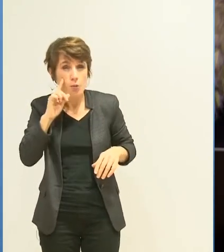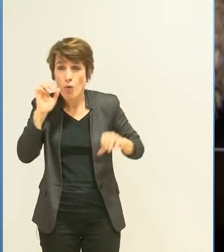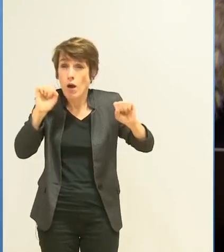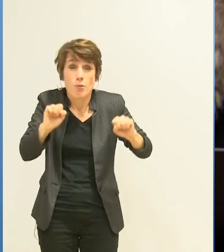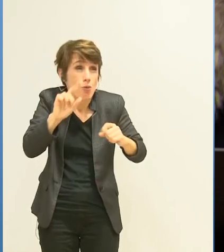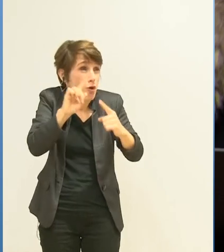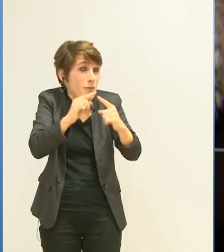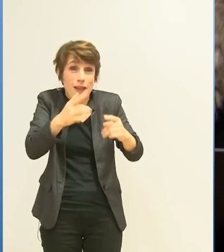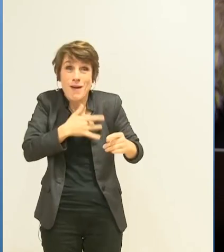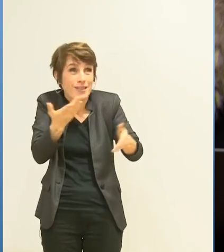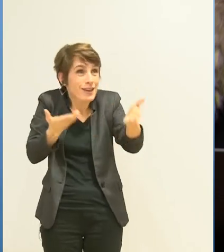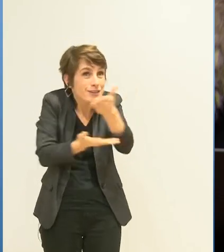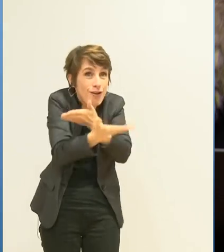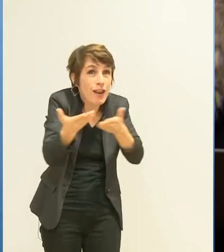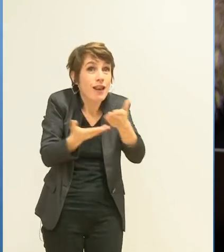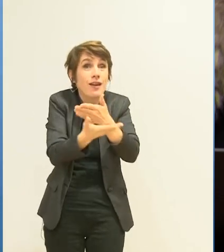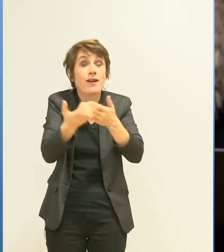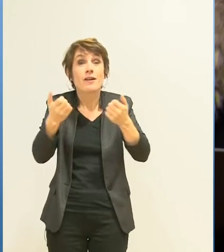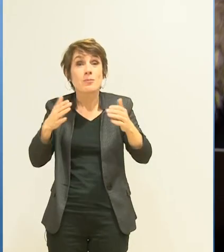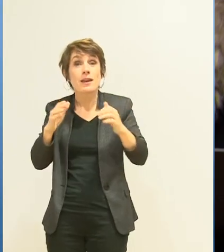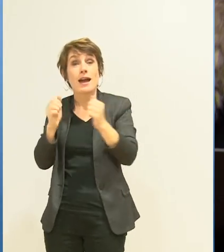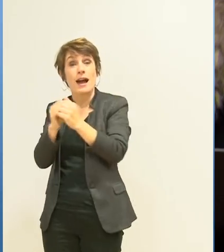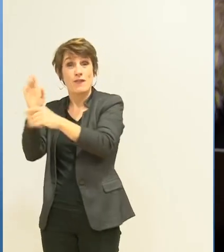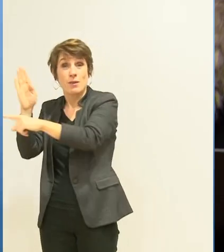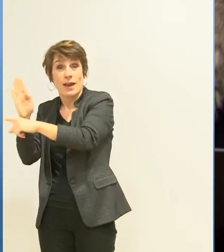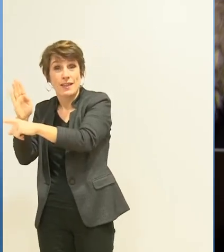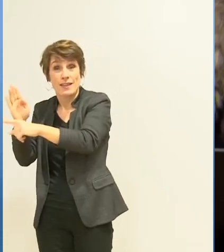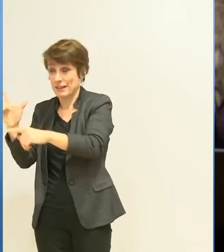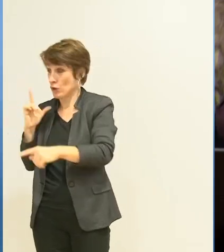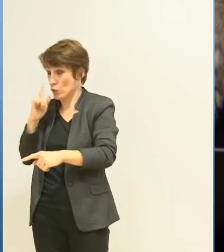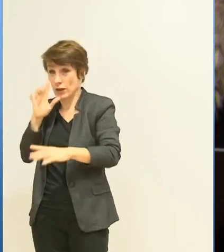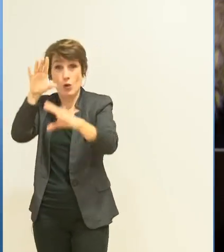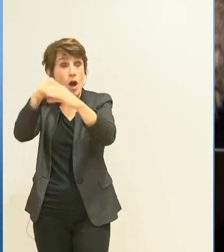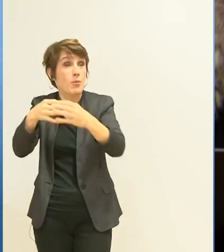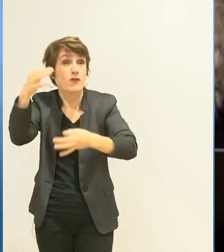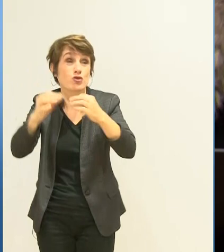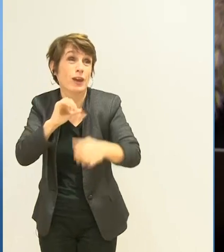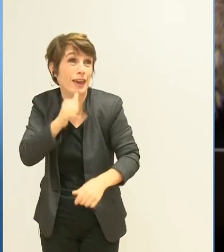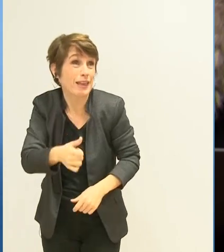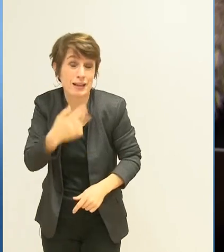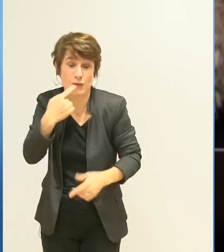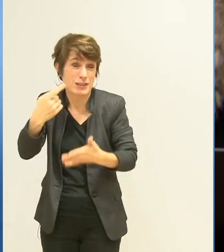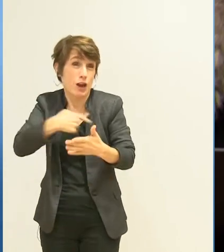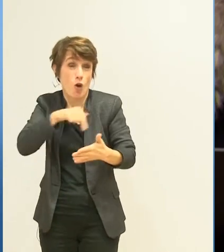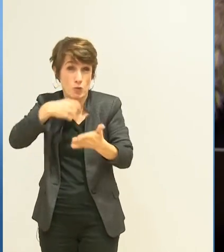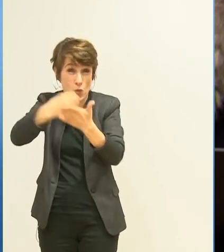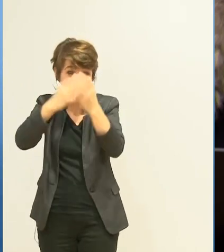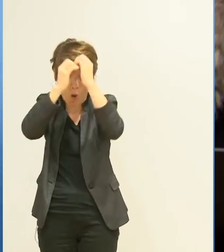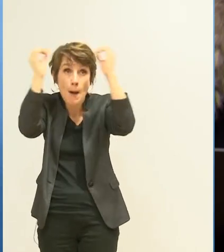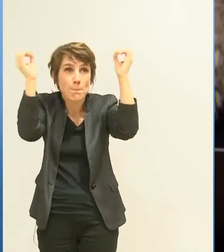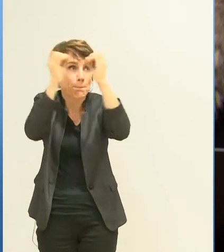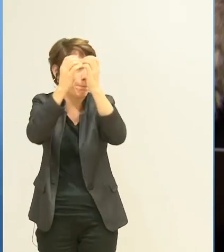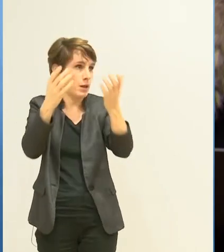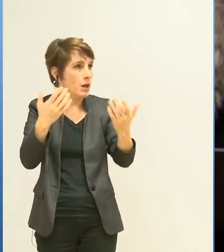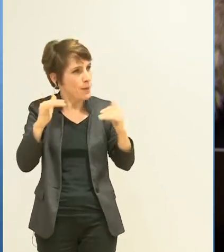ça n'étant pas avec bernadette dans la commission de jury donc nous n'avions strictement aucune information et c'est bien nous les élus